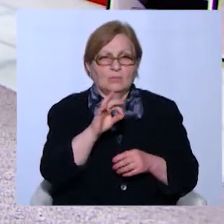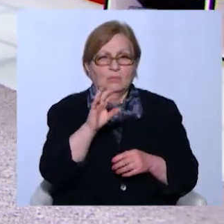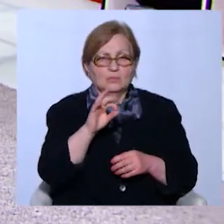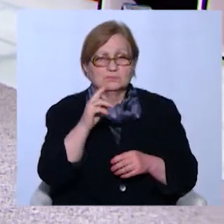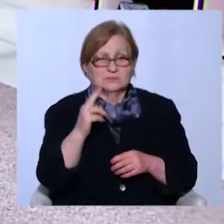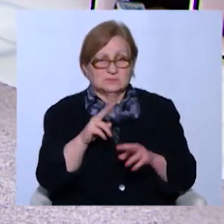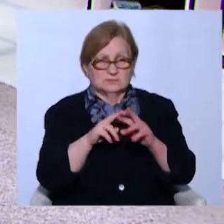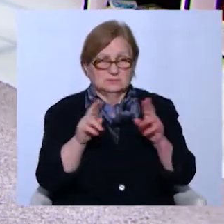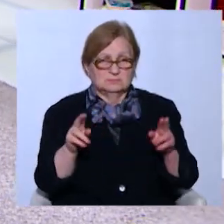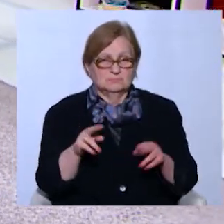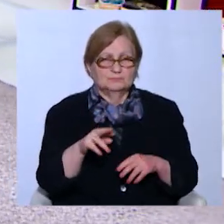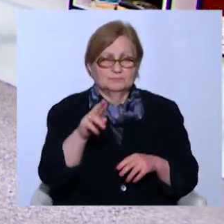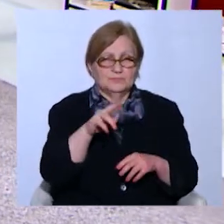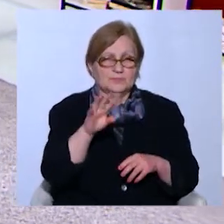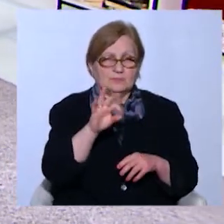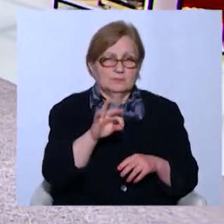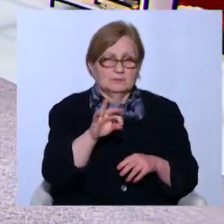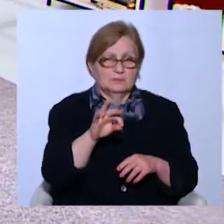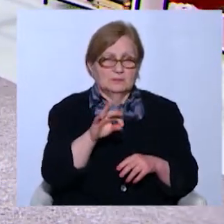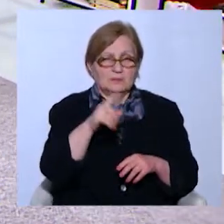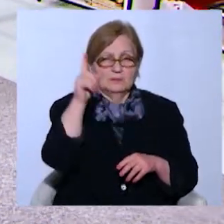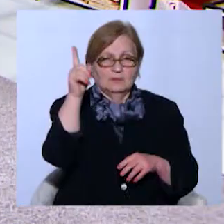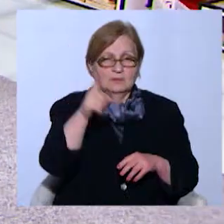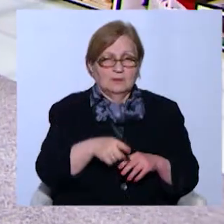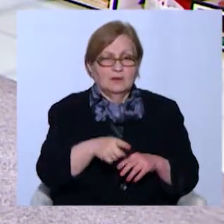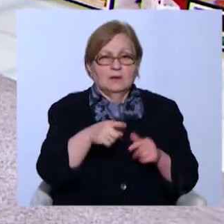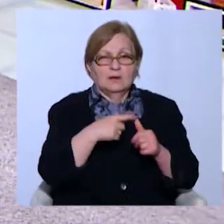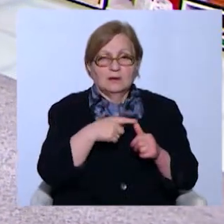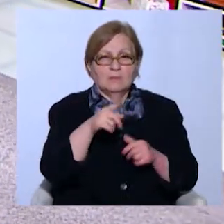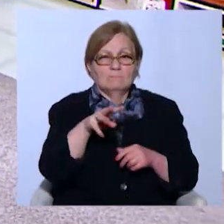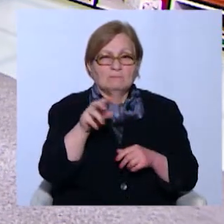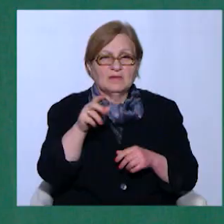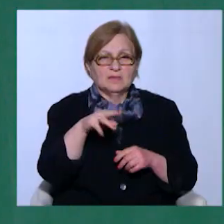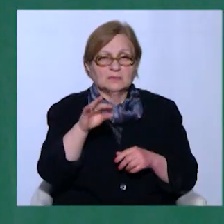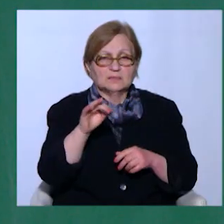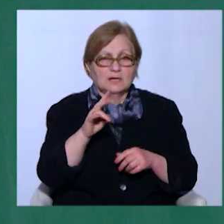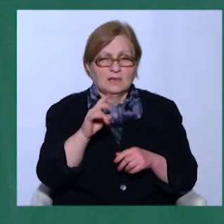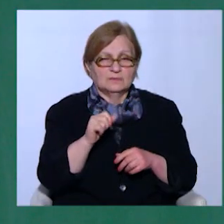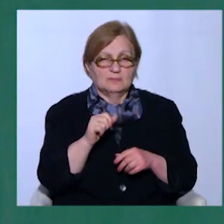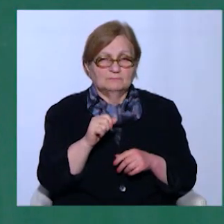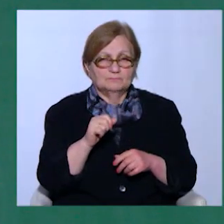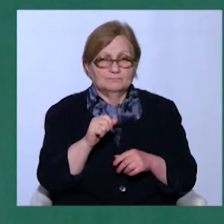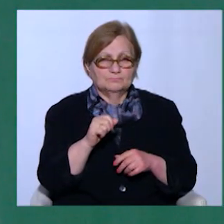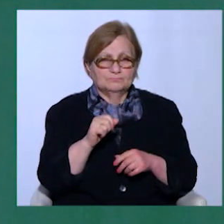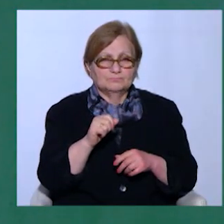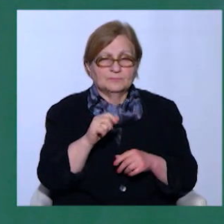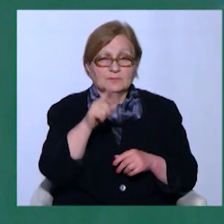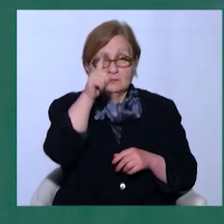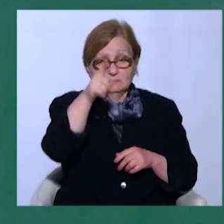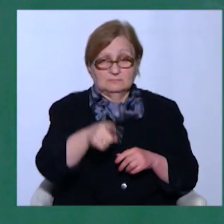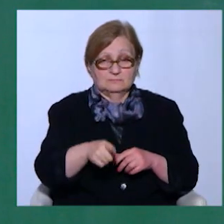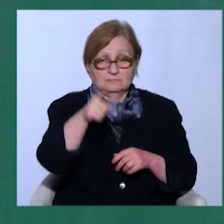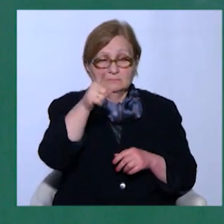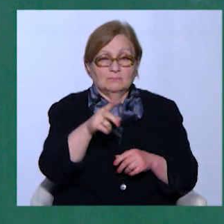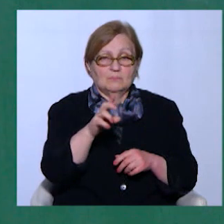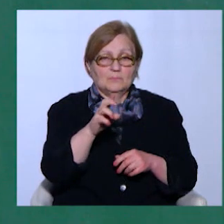OC-ს, BO მედიანა. გამოდის რომ BO მედიანა. ჩვენ ვიცით რომ ტოლფერდა სამკუთხედში მედიანა ბისექტრისა